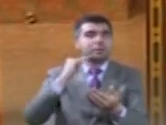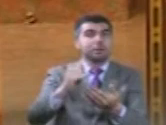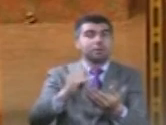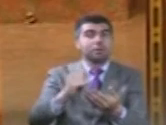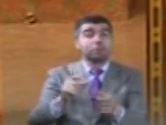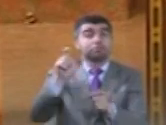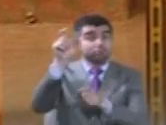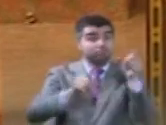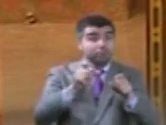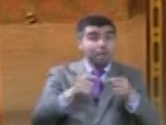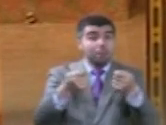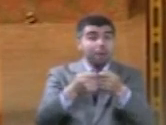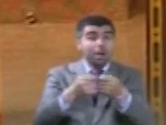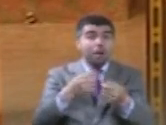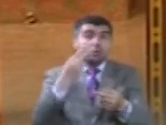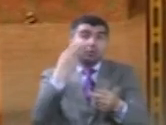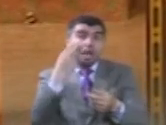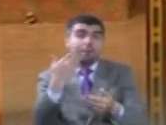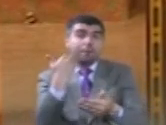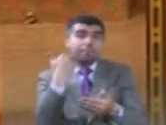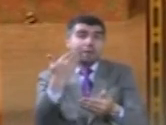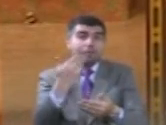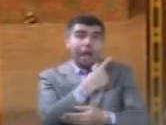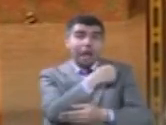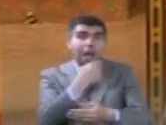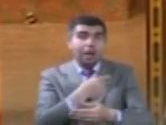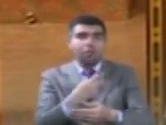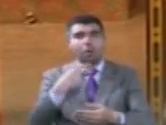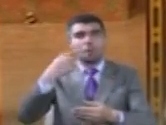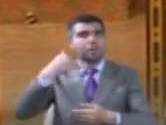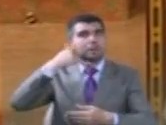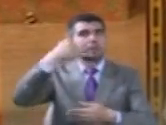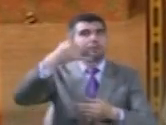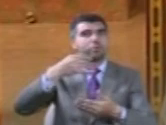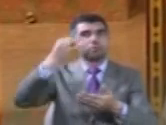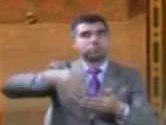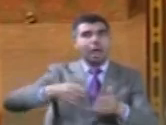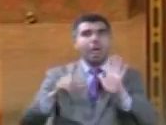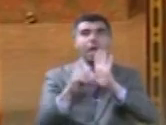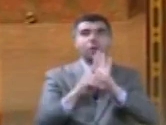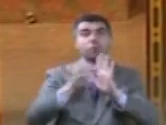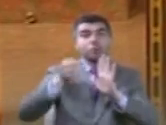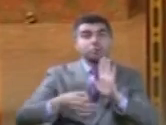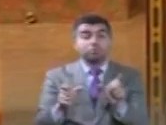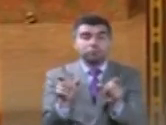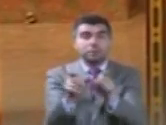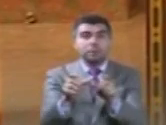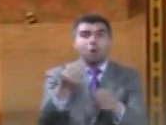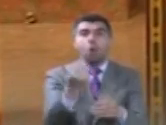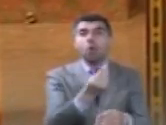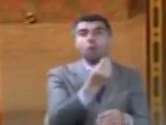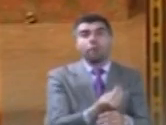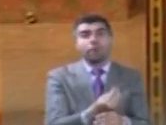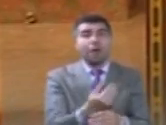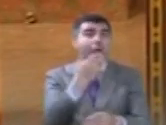أجهزة تبليغ وأجهزة الاستقبال اللي حنايا خدامين بها طبعاً، لكن هذه الأجهزة بدون من